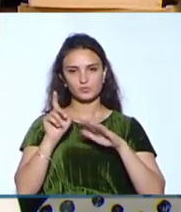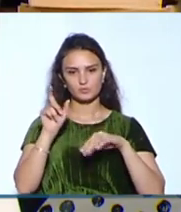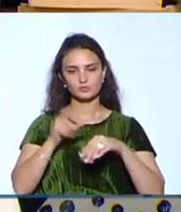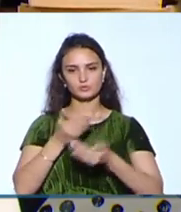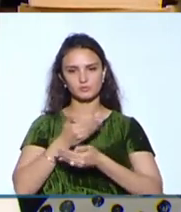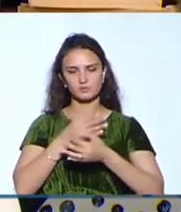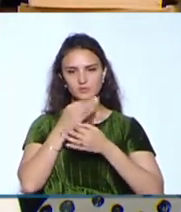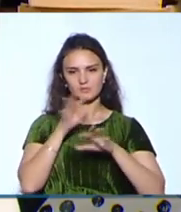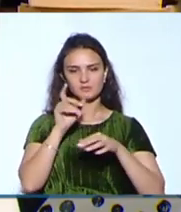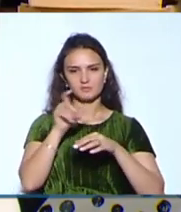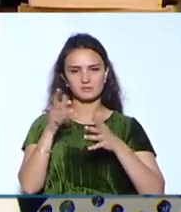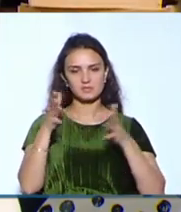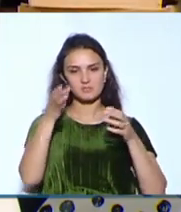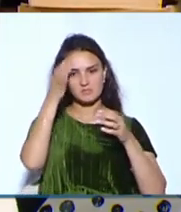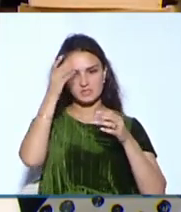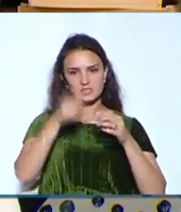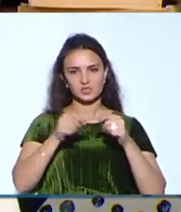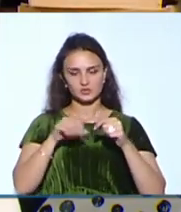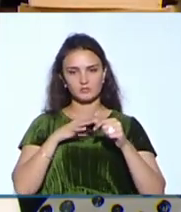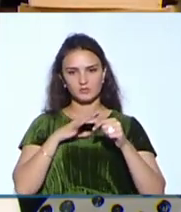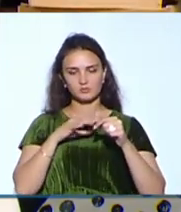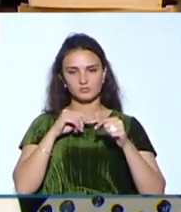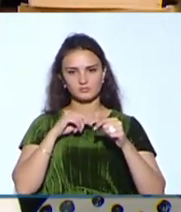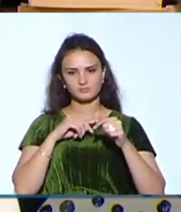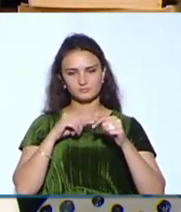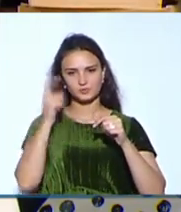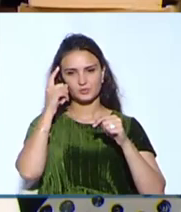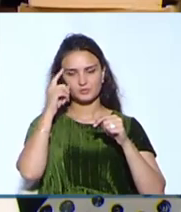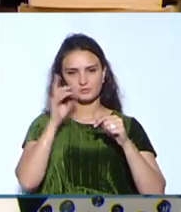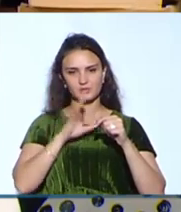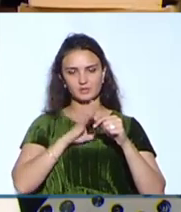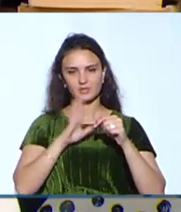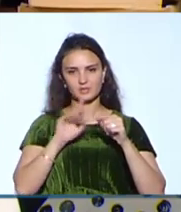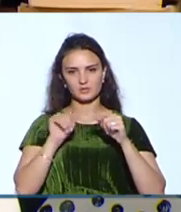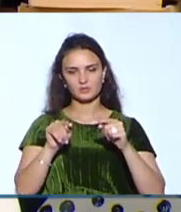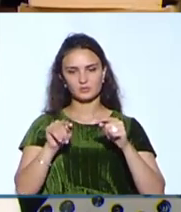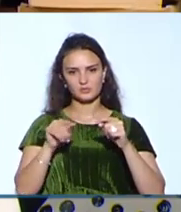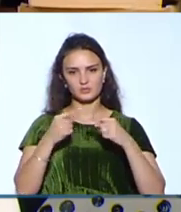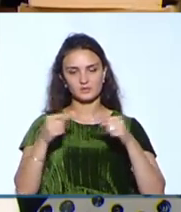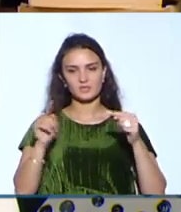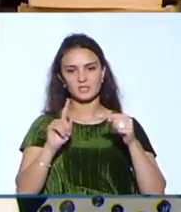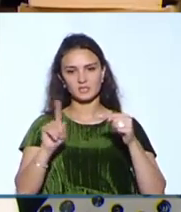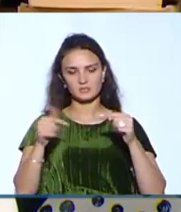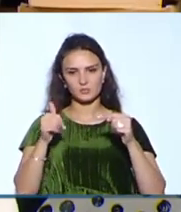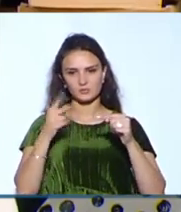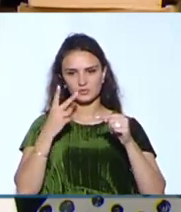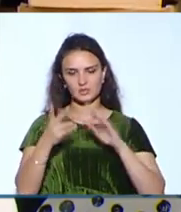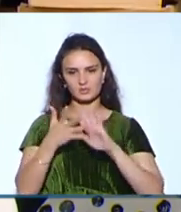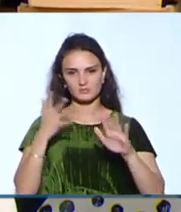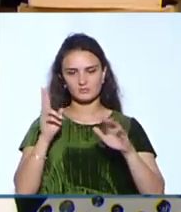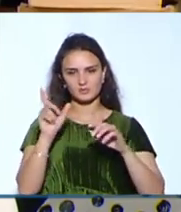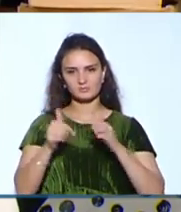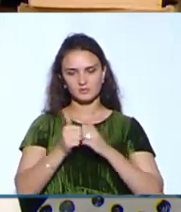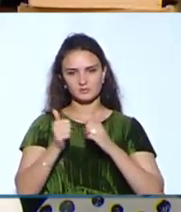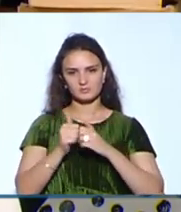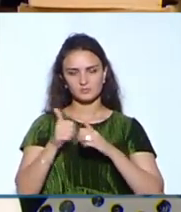ცხოვრებაში ნებისმიერი დიდი მეცნიერი, მისი გონება არ იყო ამ აღმოჩენით დაკავებული, როგორ გამოიცნოს ახლა ვიღაცა